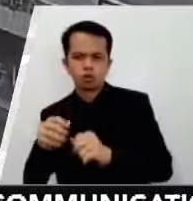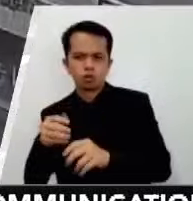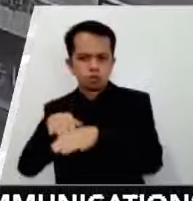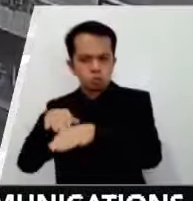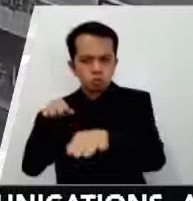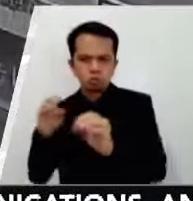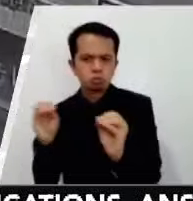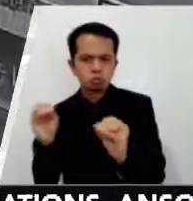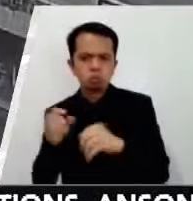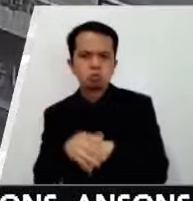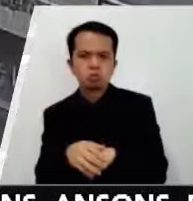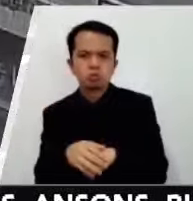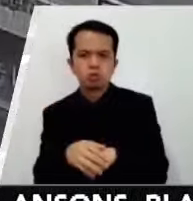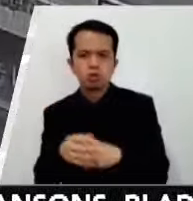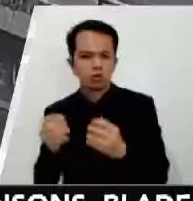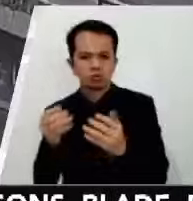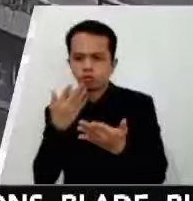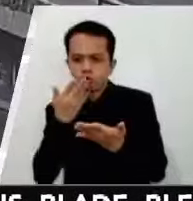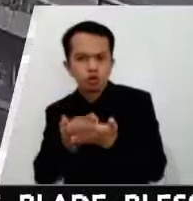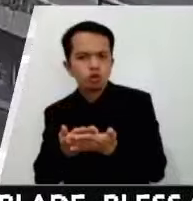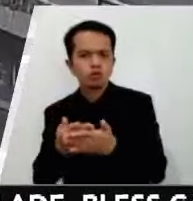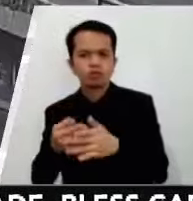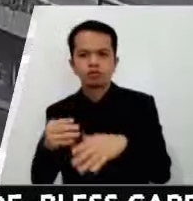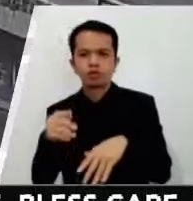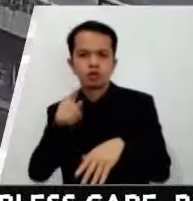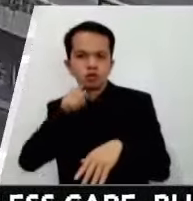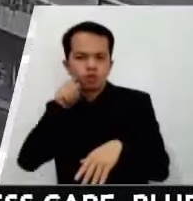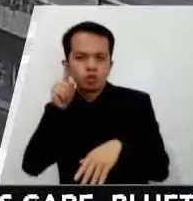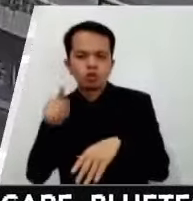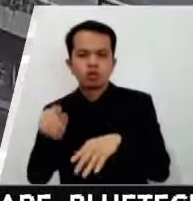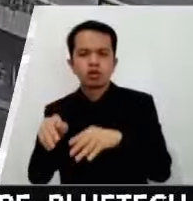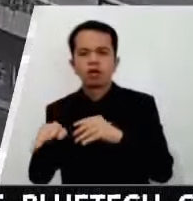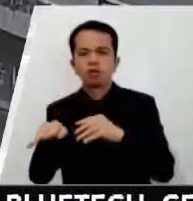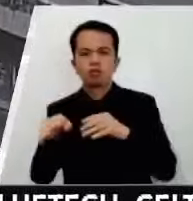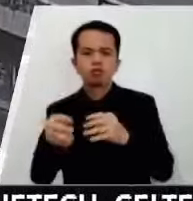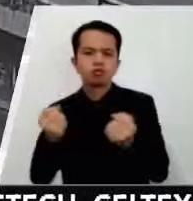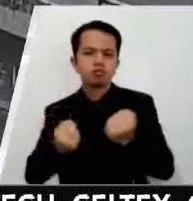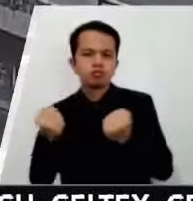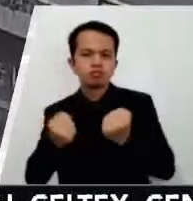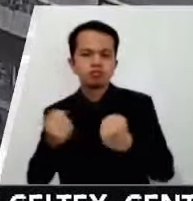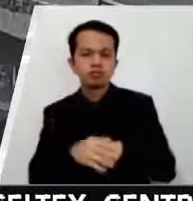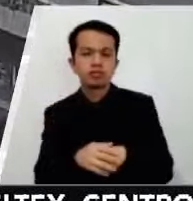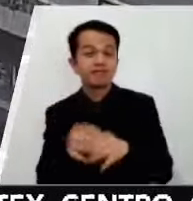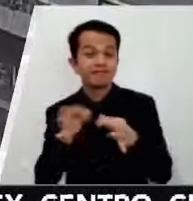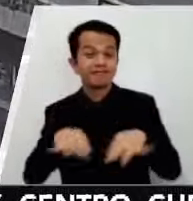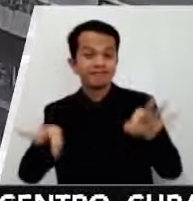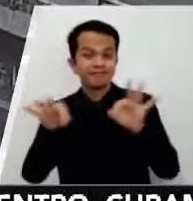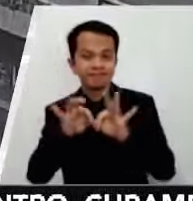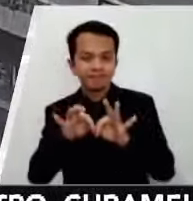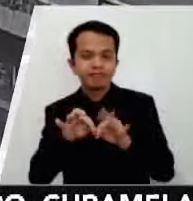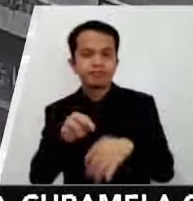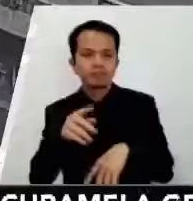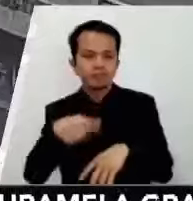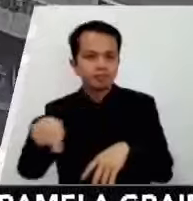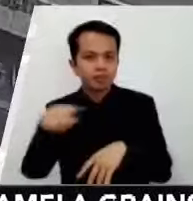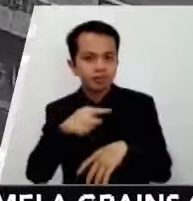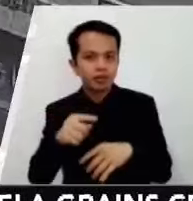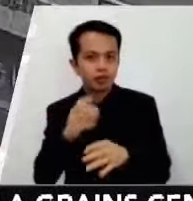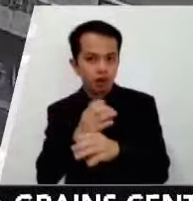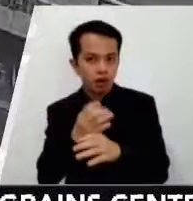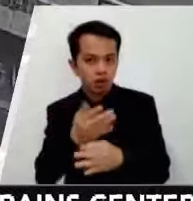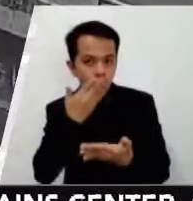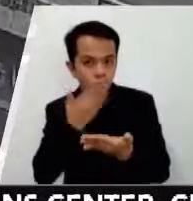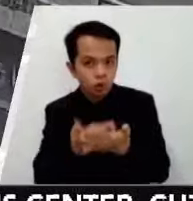at maayos ho ang paglalakbay ng ating mga motorista. Importante lamang ho dyan eh, nasa kondisyon ang ating sasakyan pati na ang mga